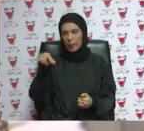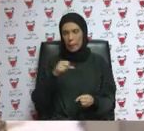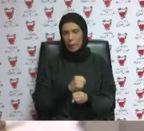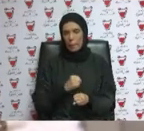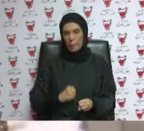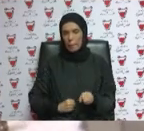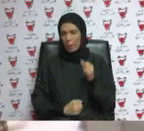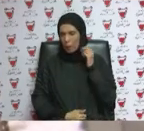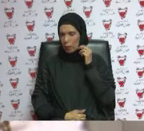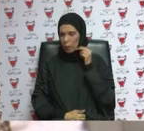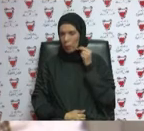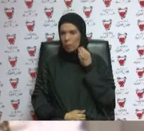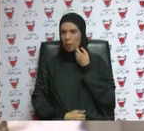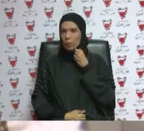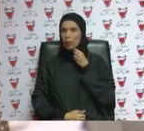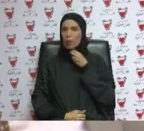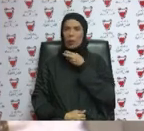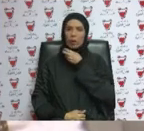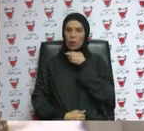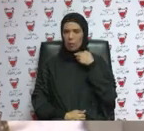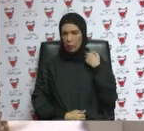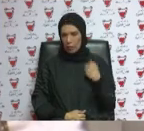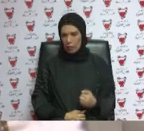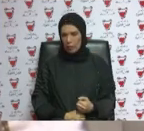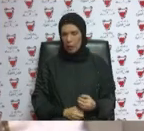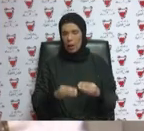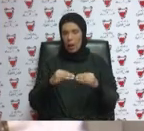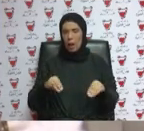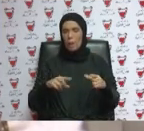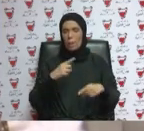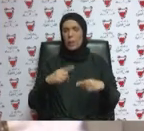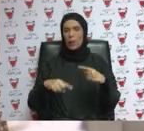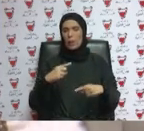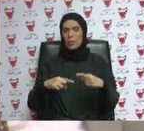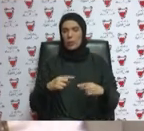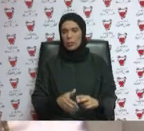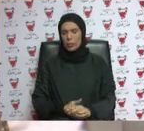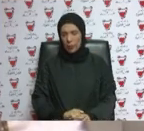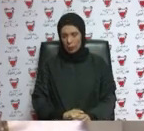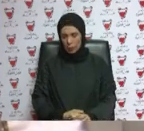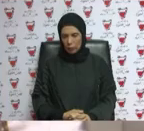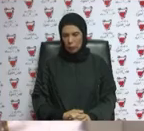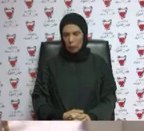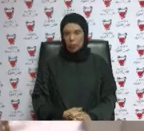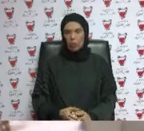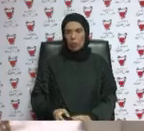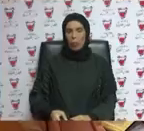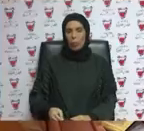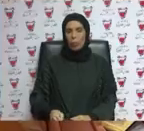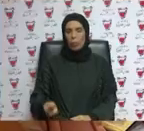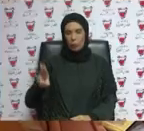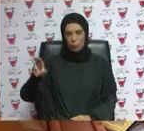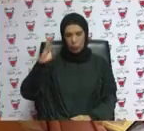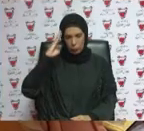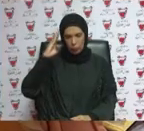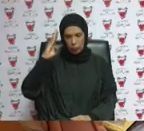من أجل تقدم العامل البحريني، من أجل حل مشاكل العامل البحريني. ونحن نقدر عاليا هذا